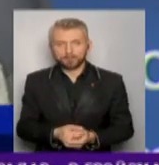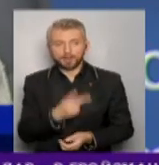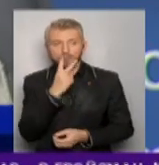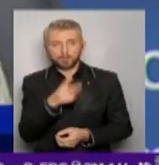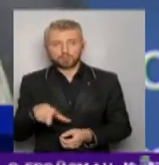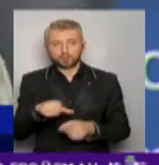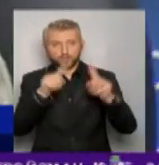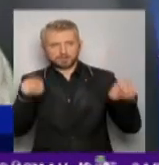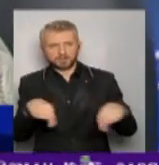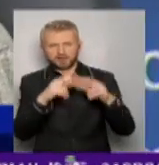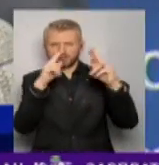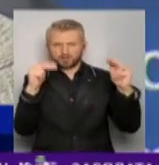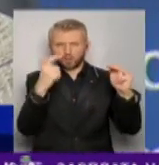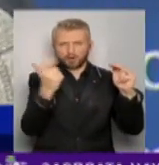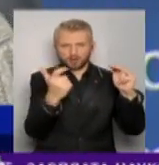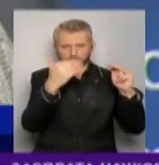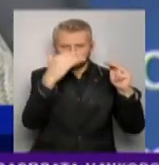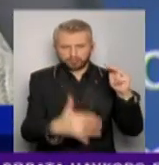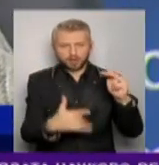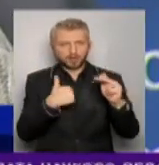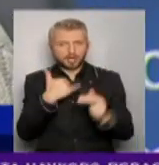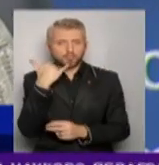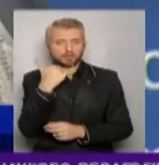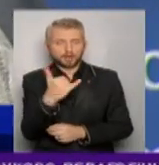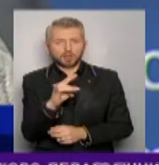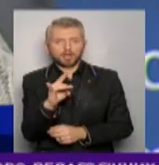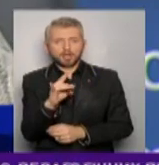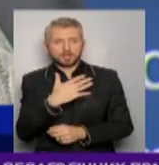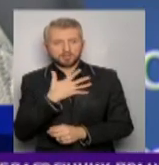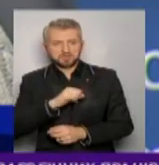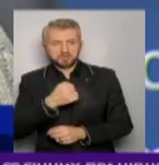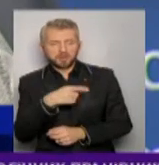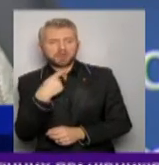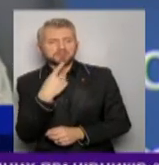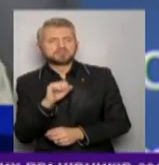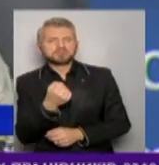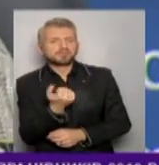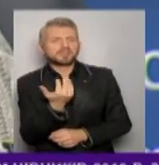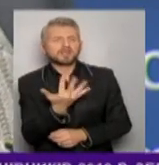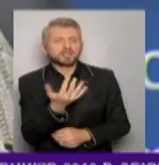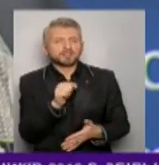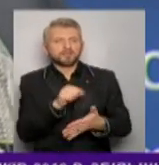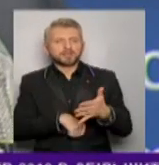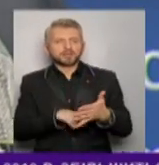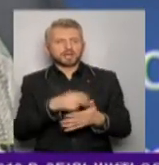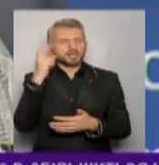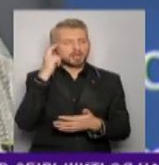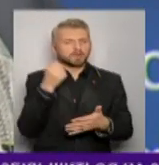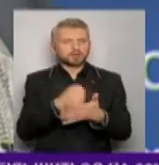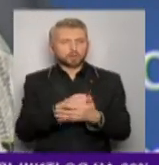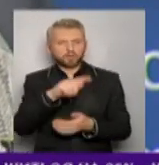Дніпро, Харків, я подзвонив якраз Руслану Горовому і питаю, слухай, друже, а скільки? Від Києва до